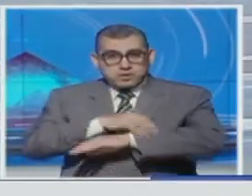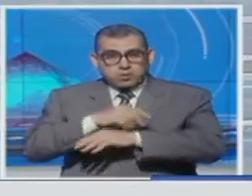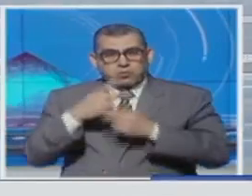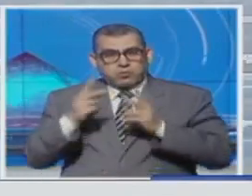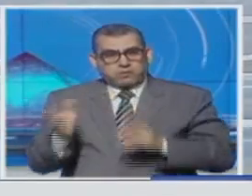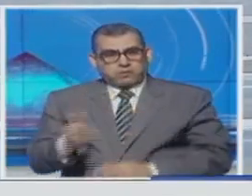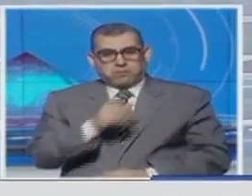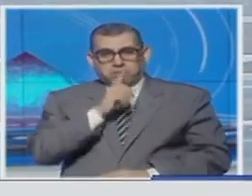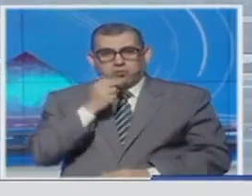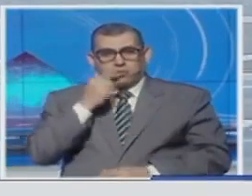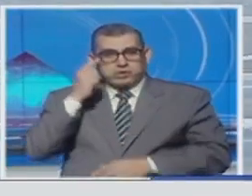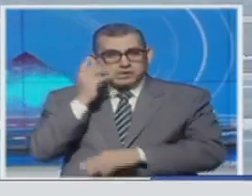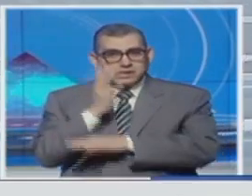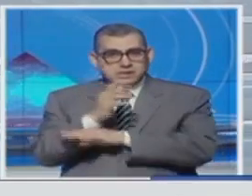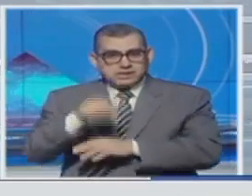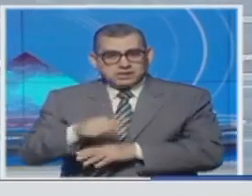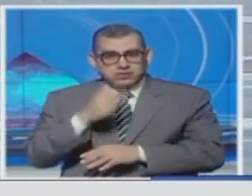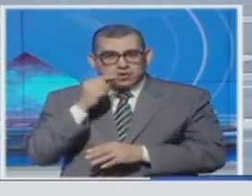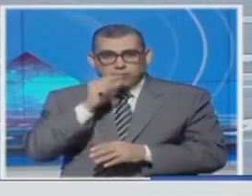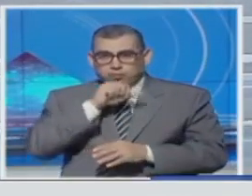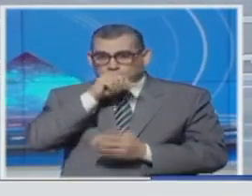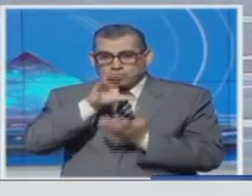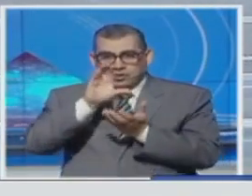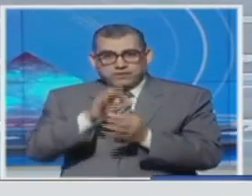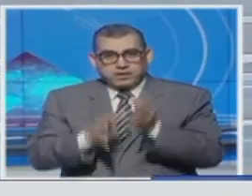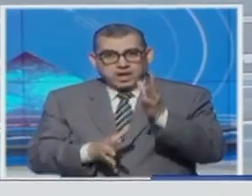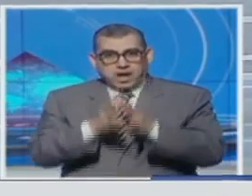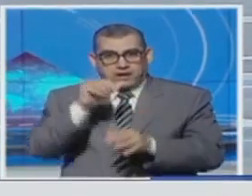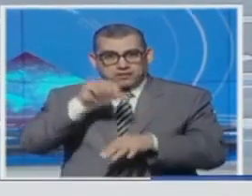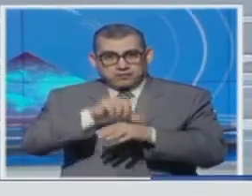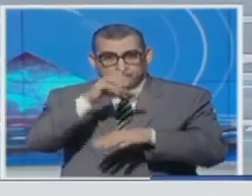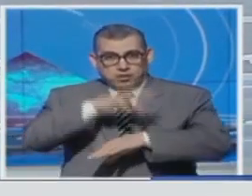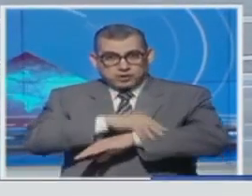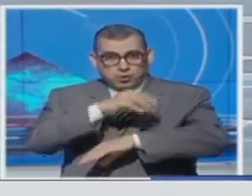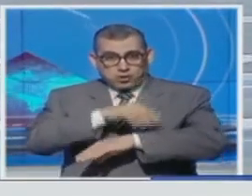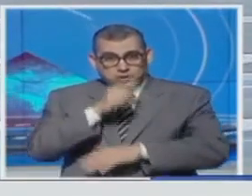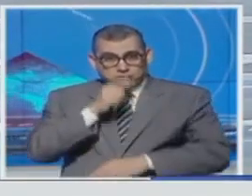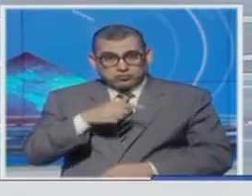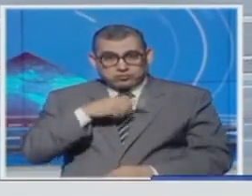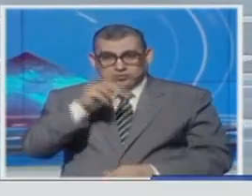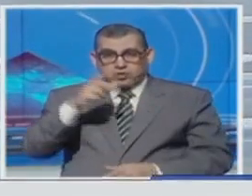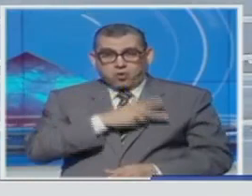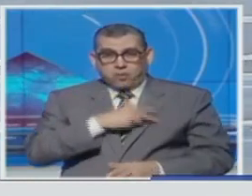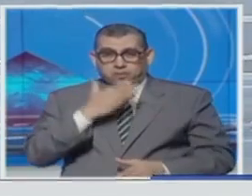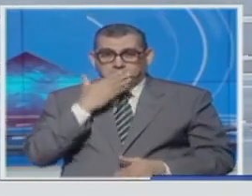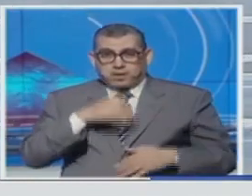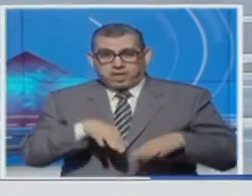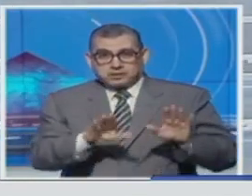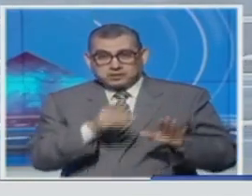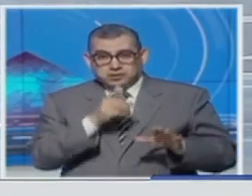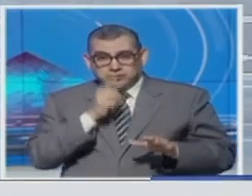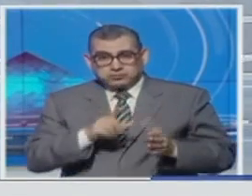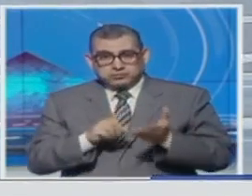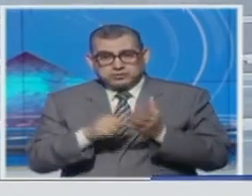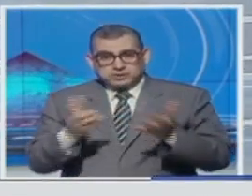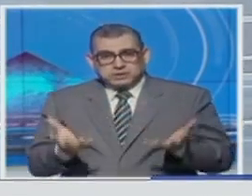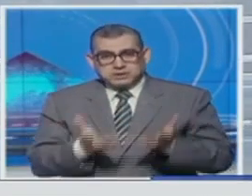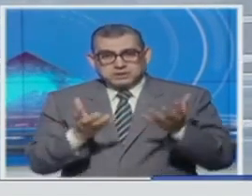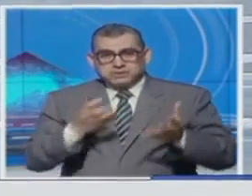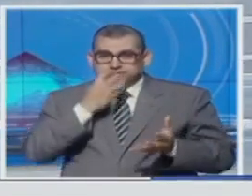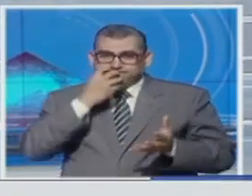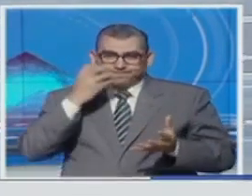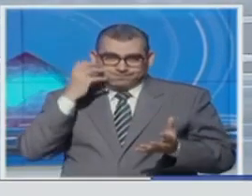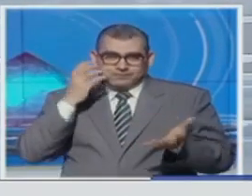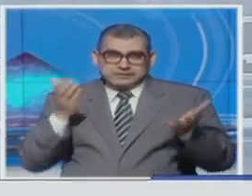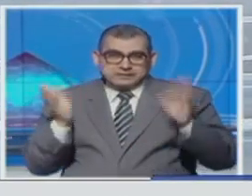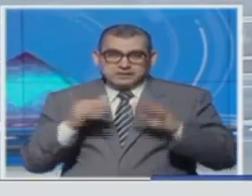بقيام متطرف بحرق المصحف الشريف في ستوكهولم، واعتبر أن هذا الفعل شائن يمثل استفزازا ضخما